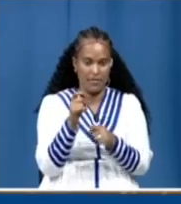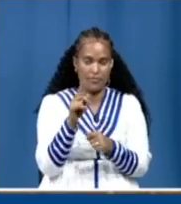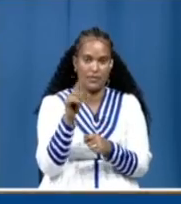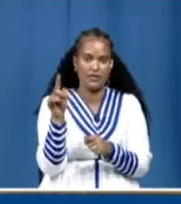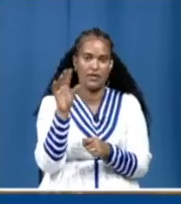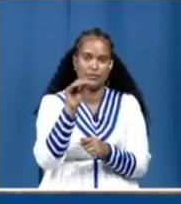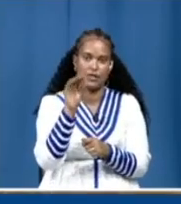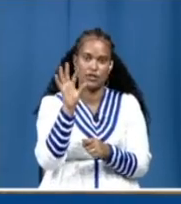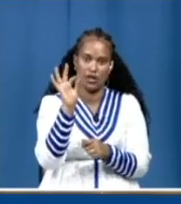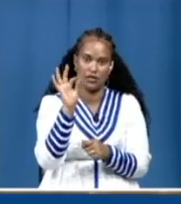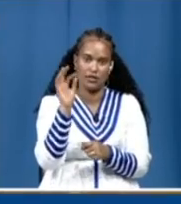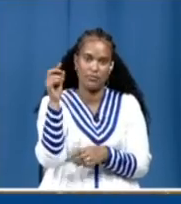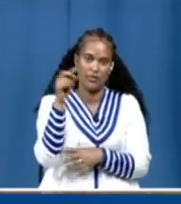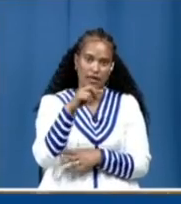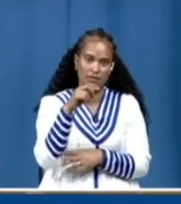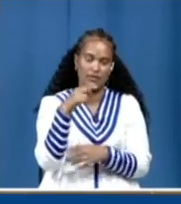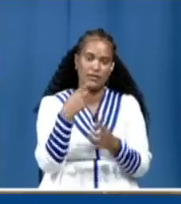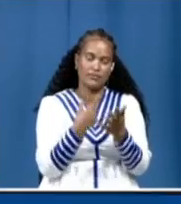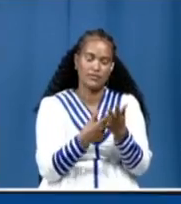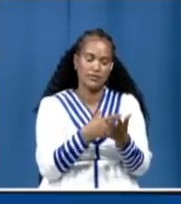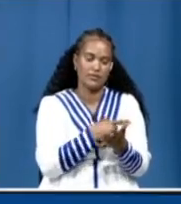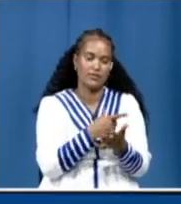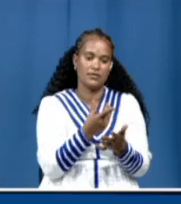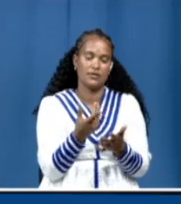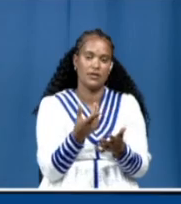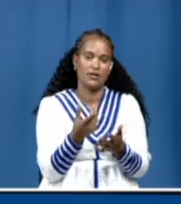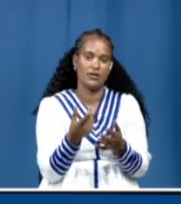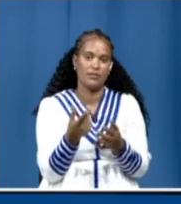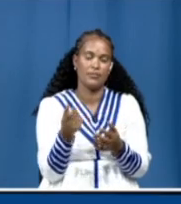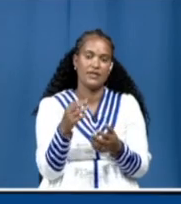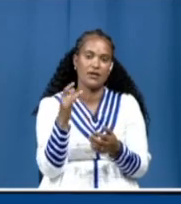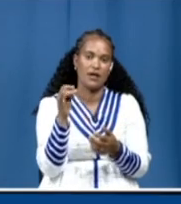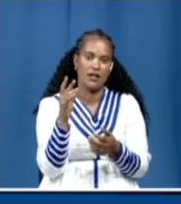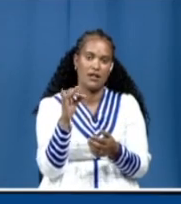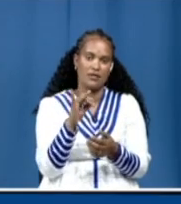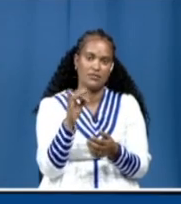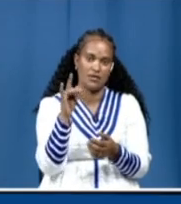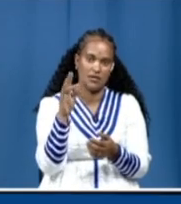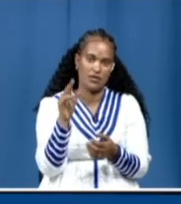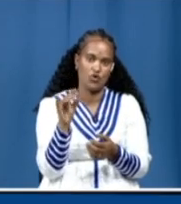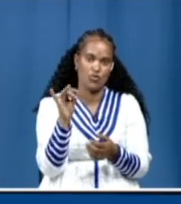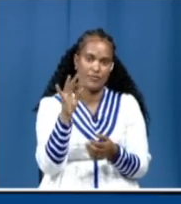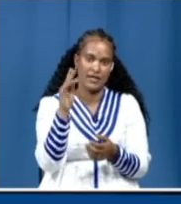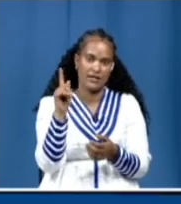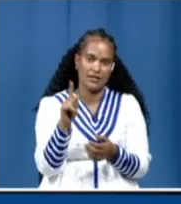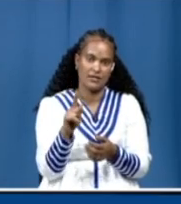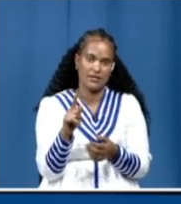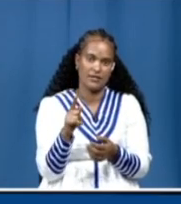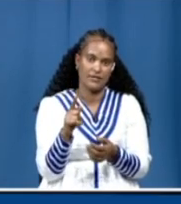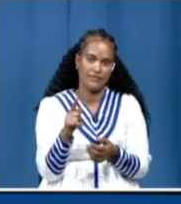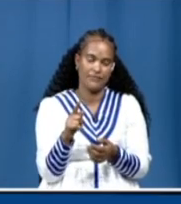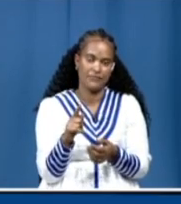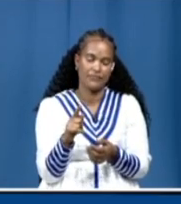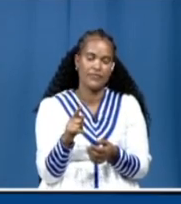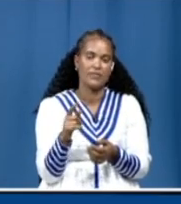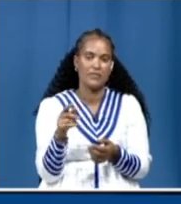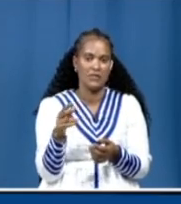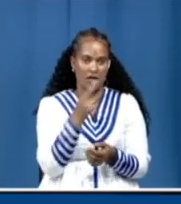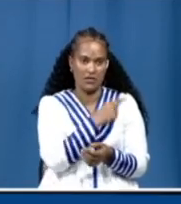حمسان شعاتن معالتیان لذیوزیتی خسارة زر متقالی خون نای هورمن نای زر یخون نای حکمنا